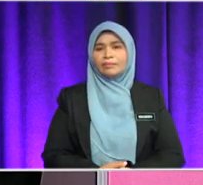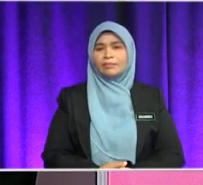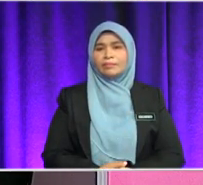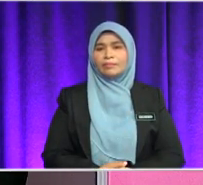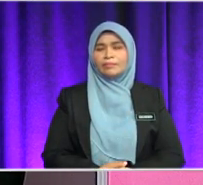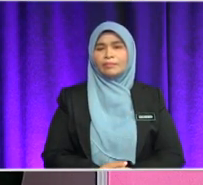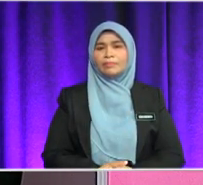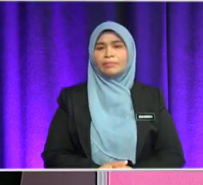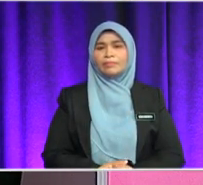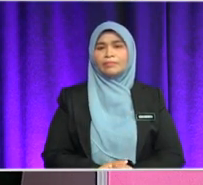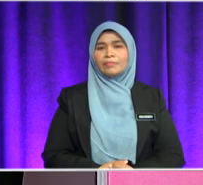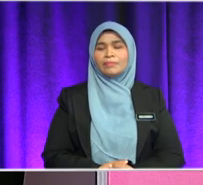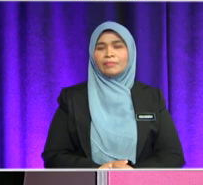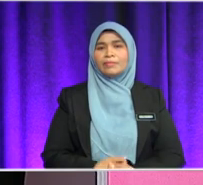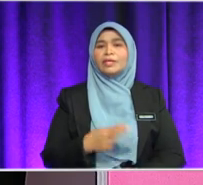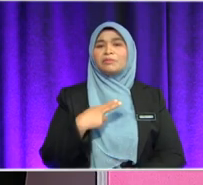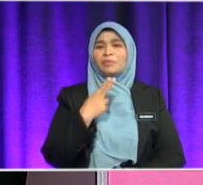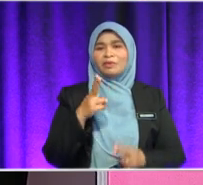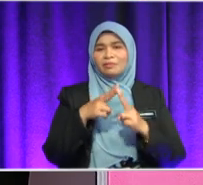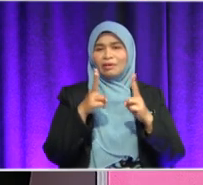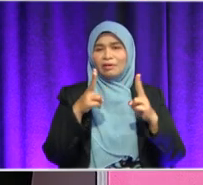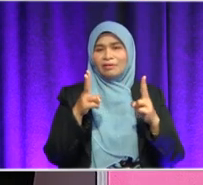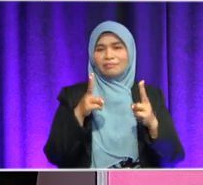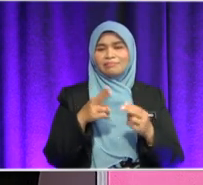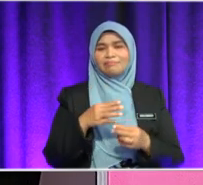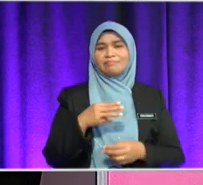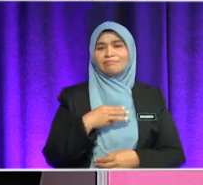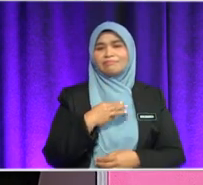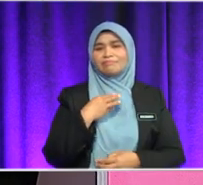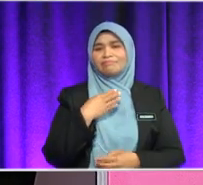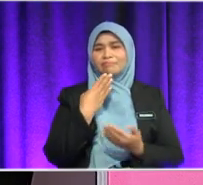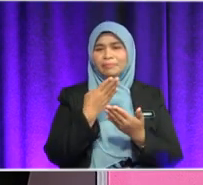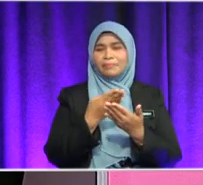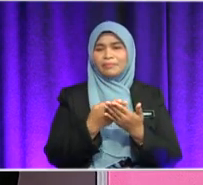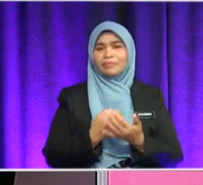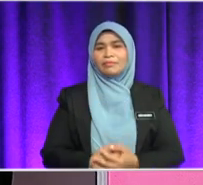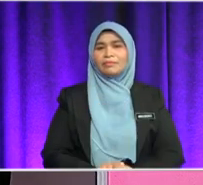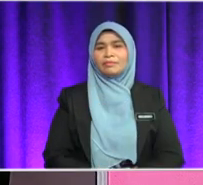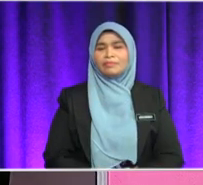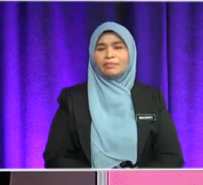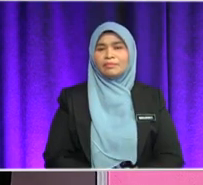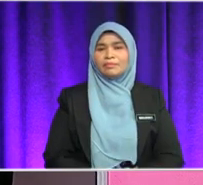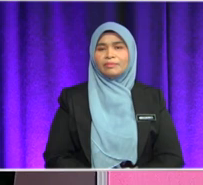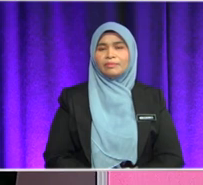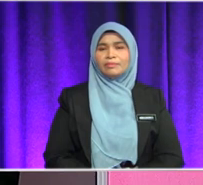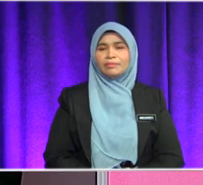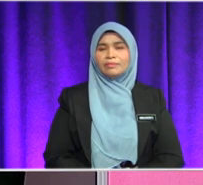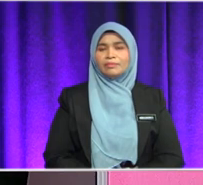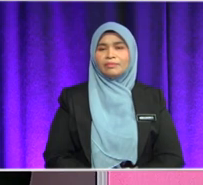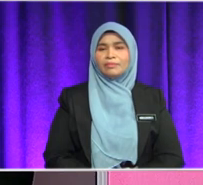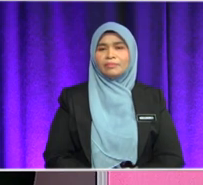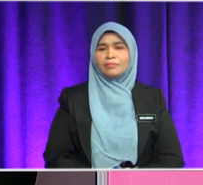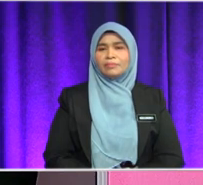ustad suaranya sangat-sangat merdu melakukan baca-bacaan ayat Alquran dan juga